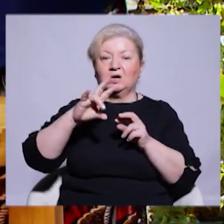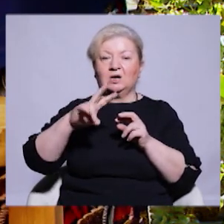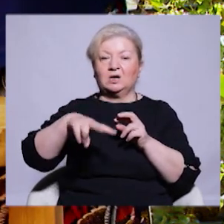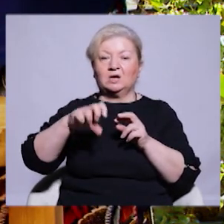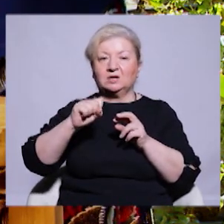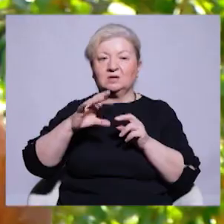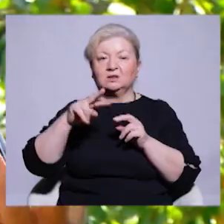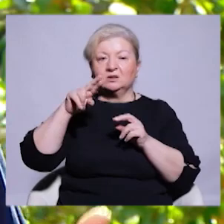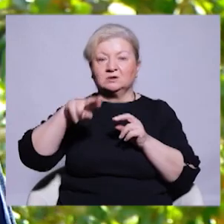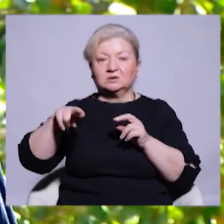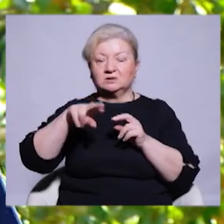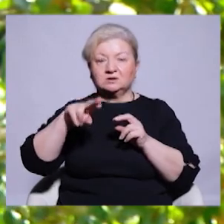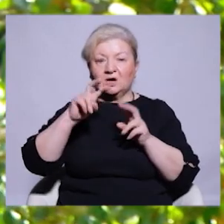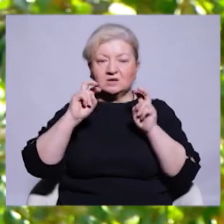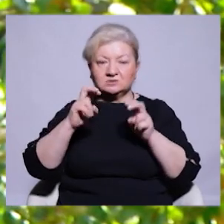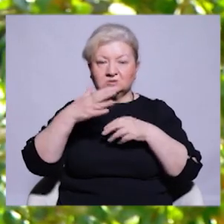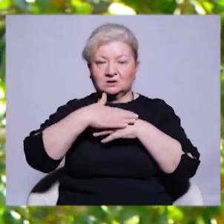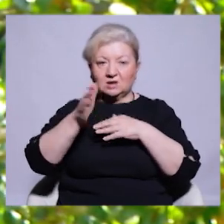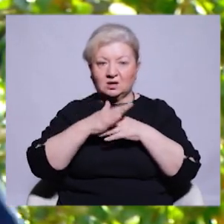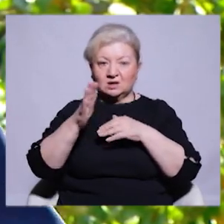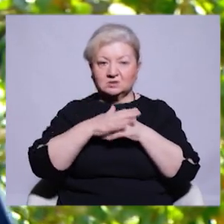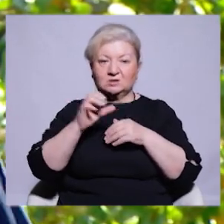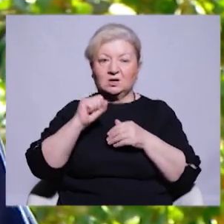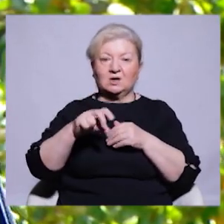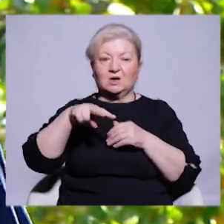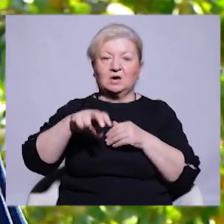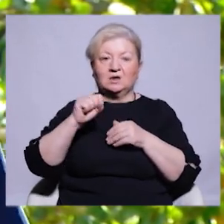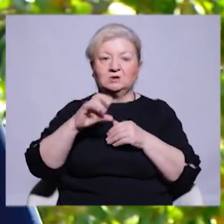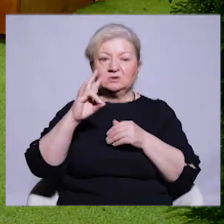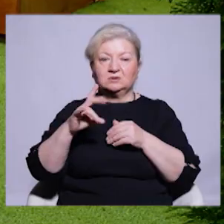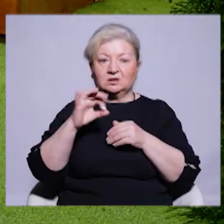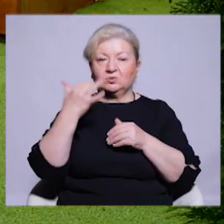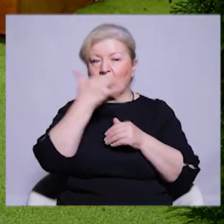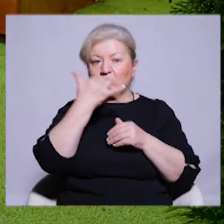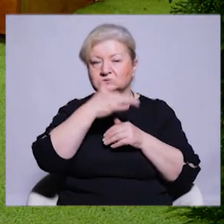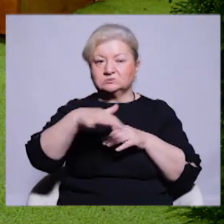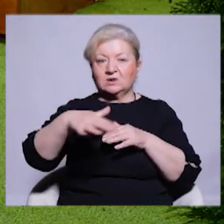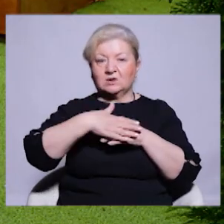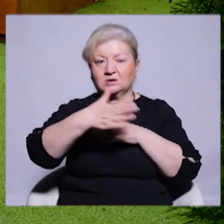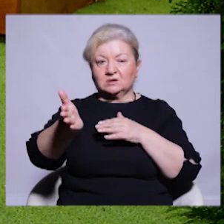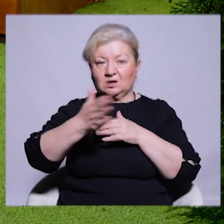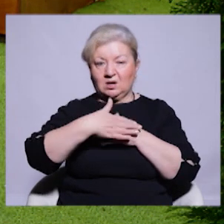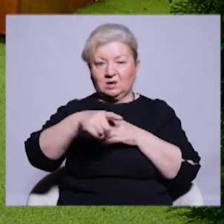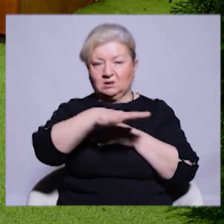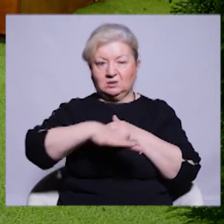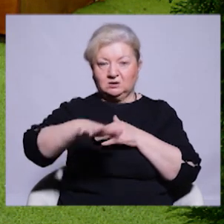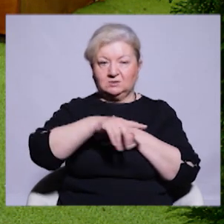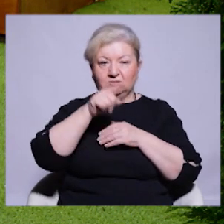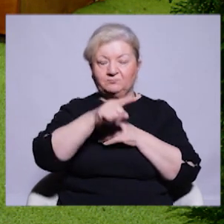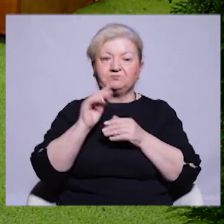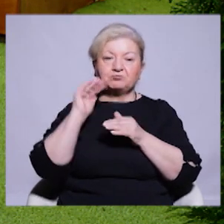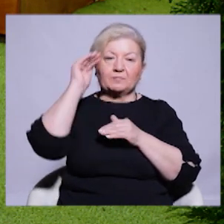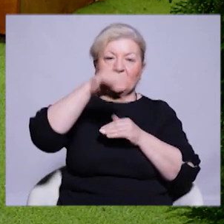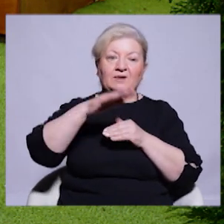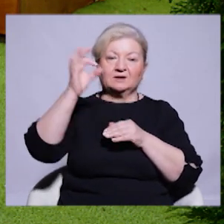ნიშნავს კარს, ანუ კარი ალანთა, ალან ოსთა კარი. რაც ეხება იქიდან გადაჭრის